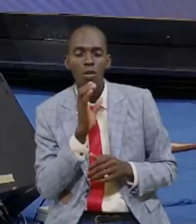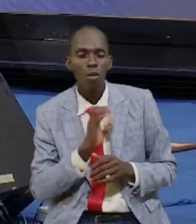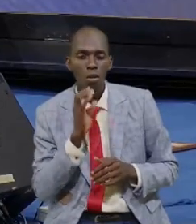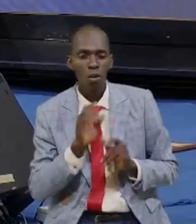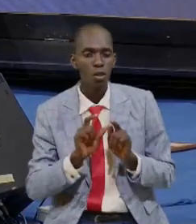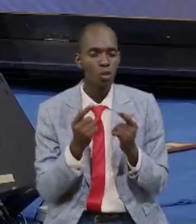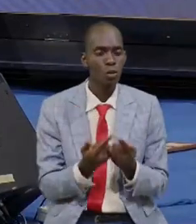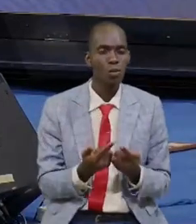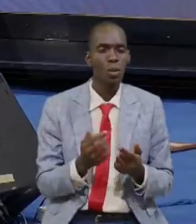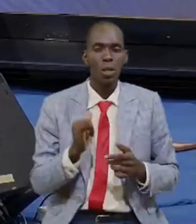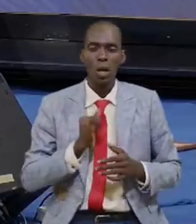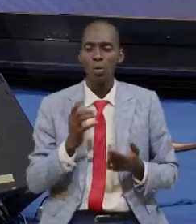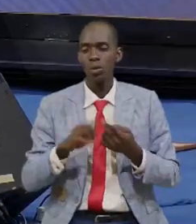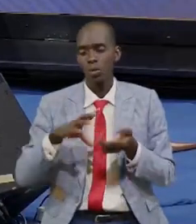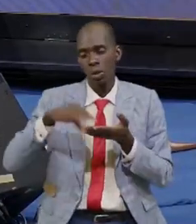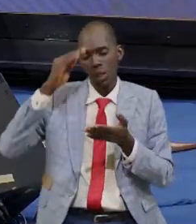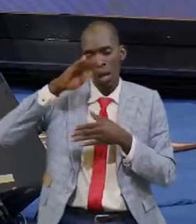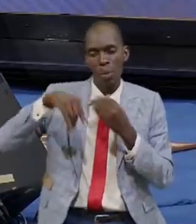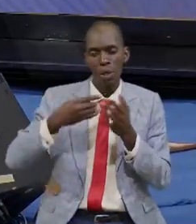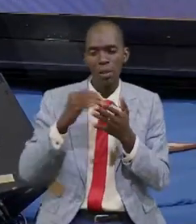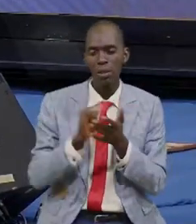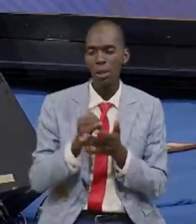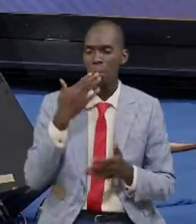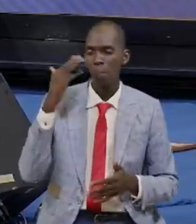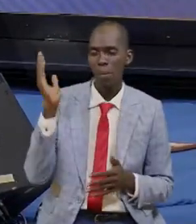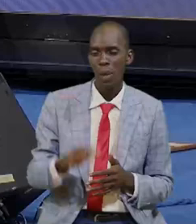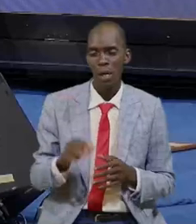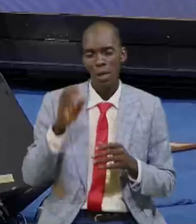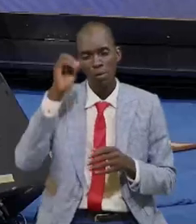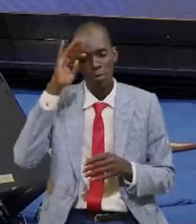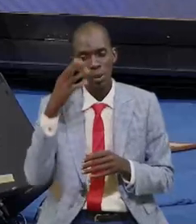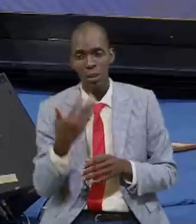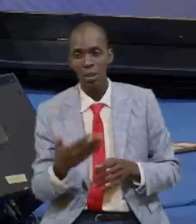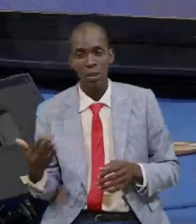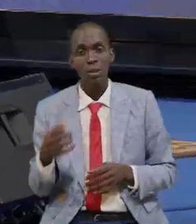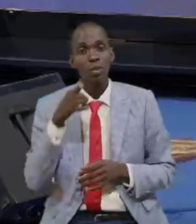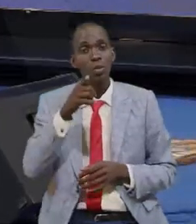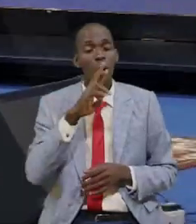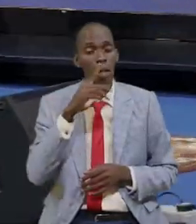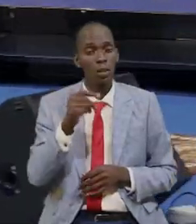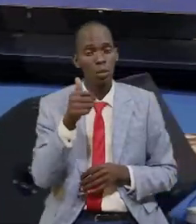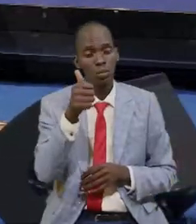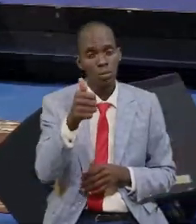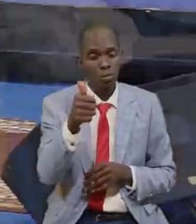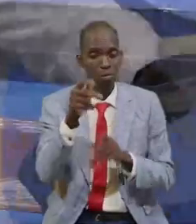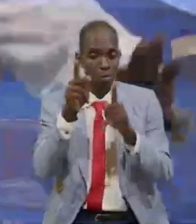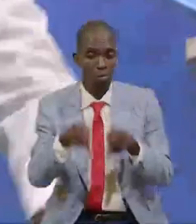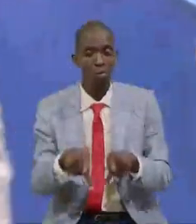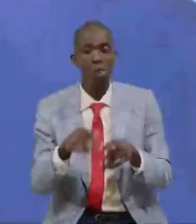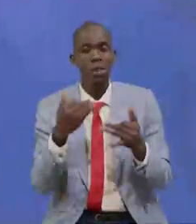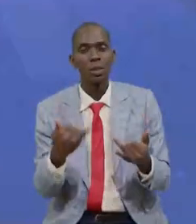veux apprendre les choses de ce rituel. C'est toi qui es la cause. et tu es allé fourrer ton nez